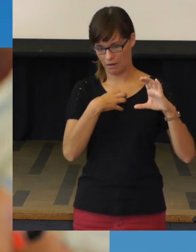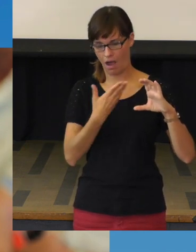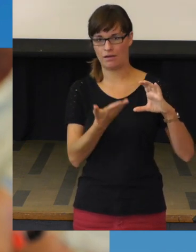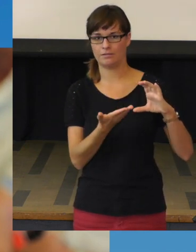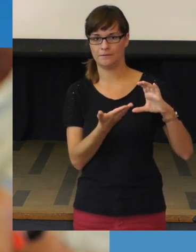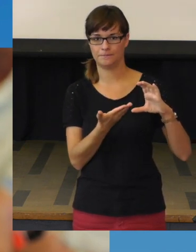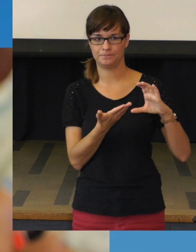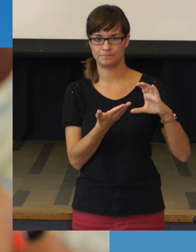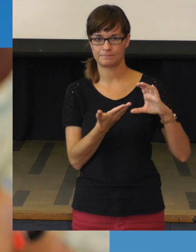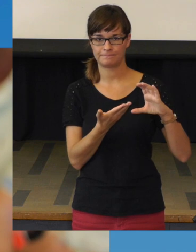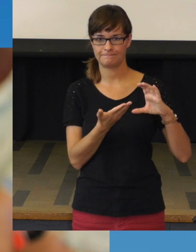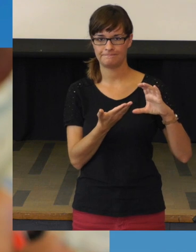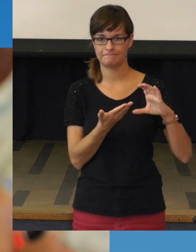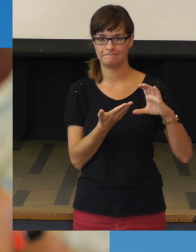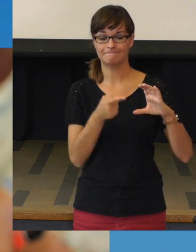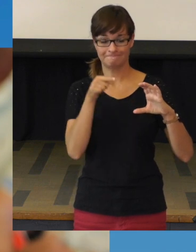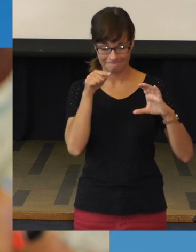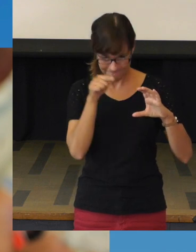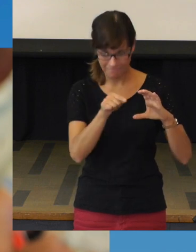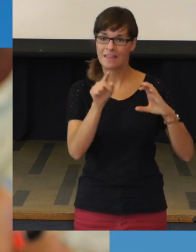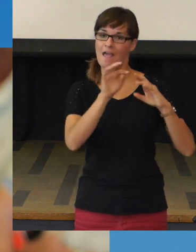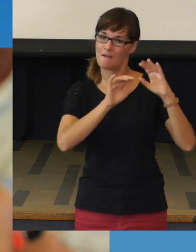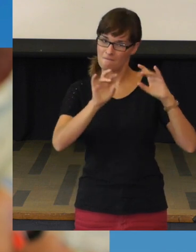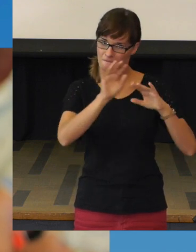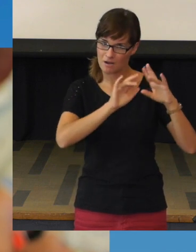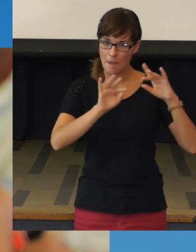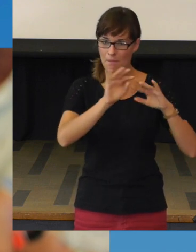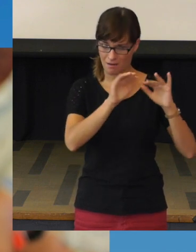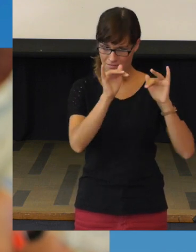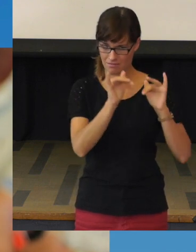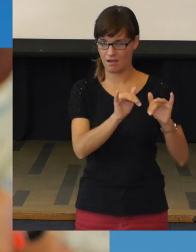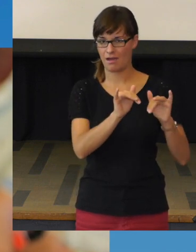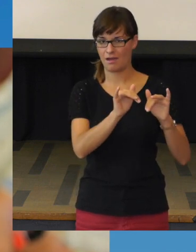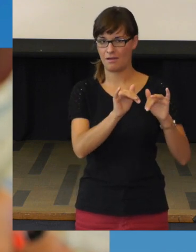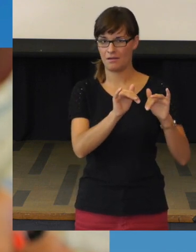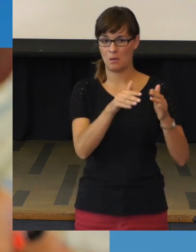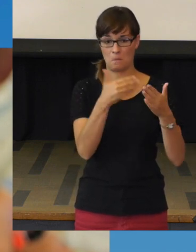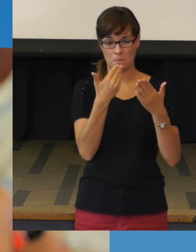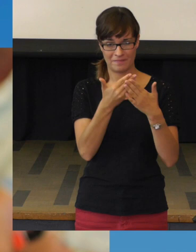war dann ein Anlass, dass die